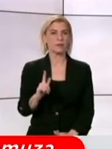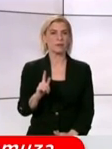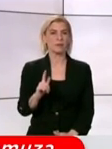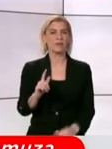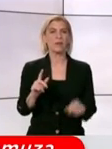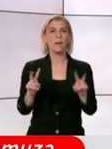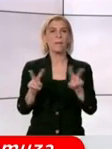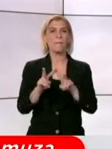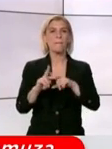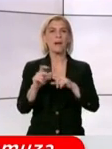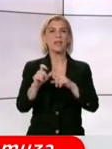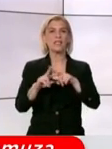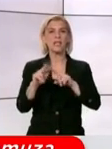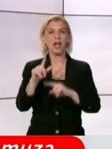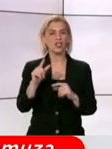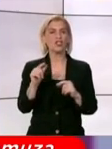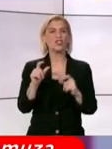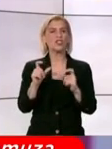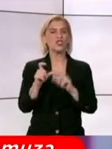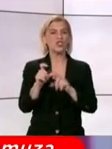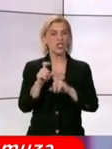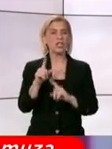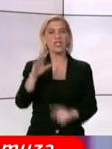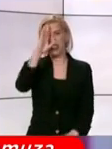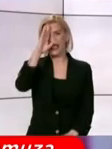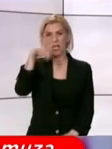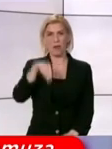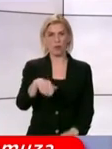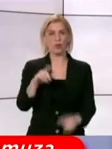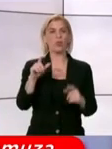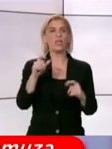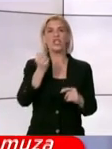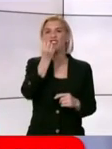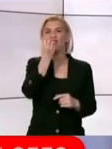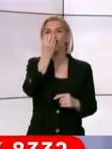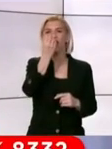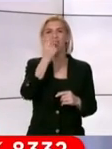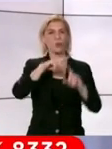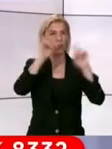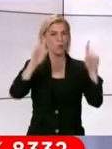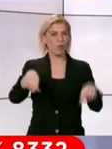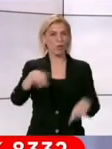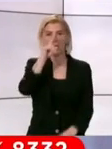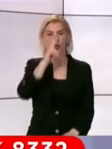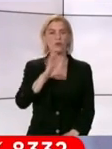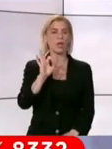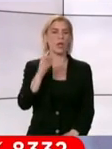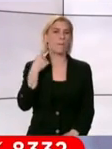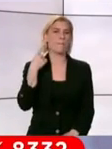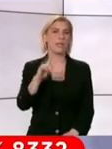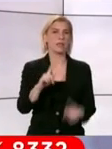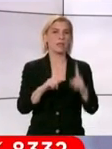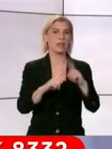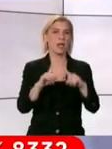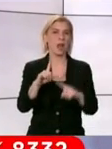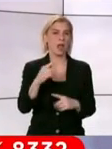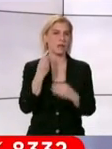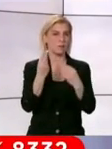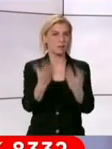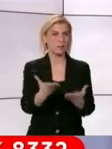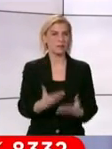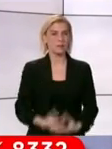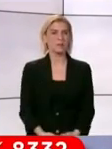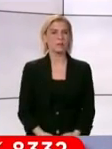Masal Çiçek Silivri, İstanbul'dan Silivri'den bir çiçekçi 250 bin TL bağışladı. Onun üstlerine